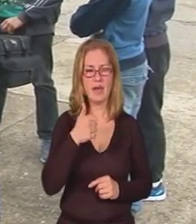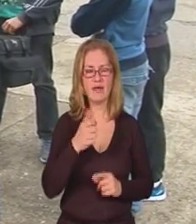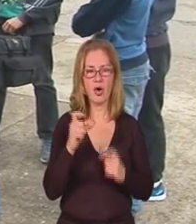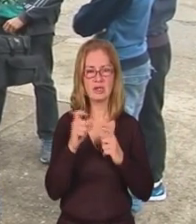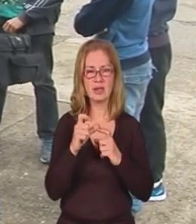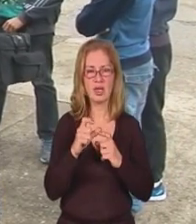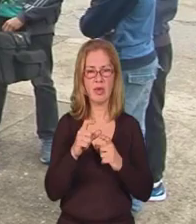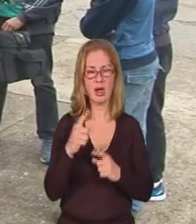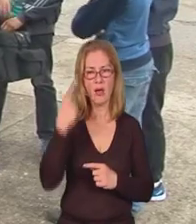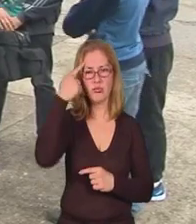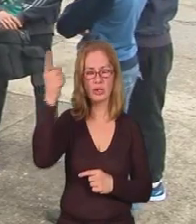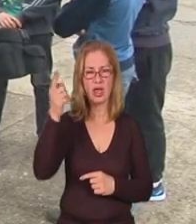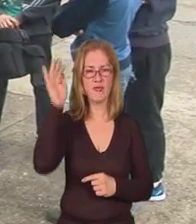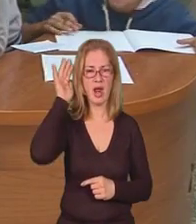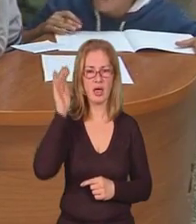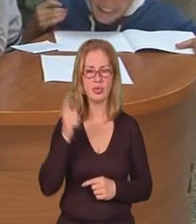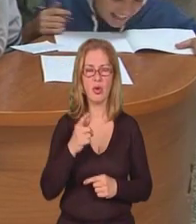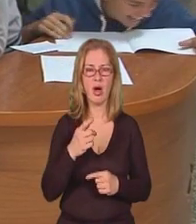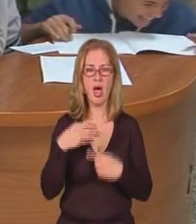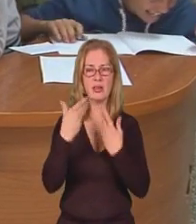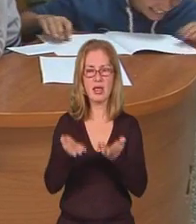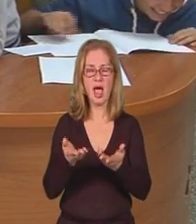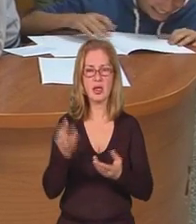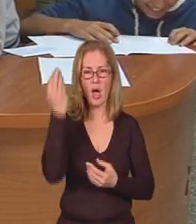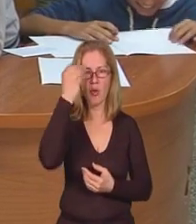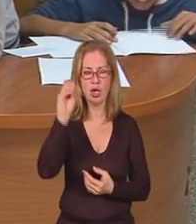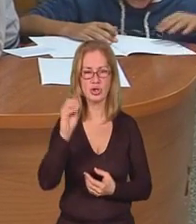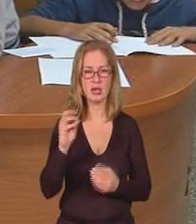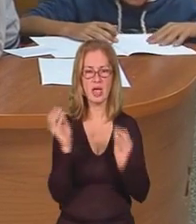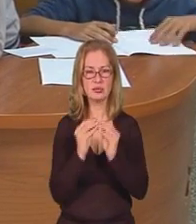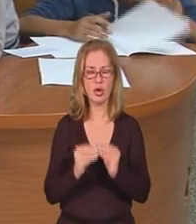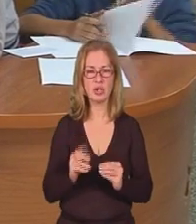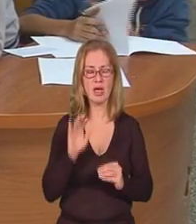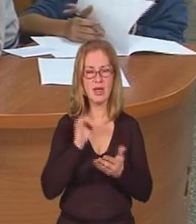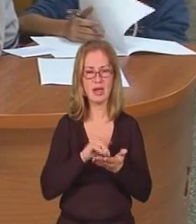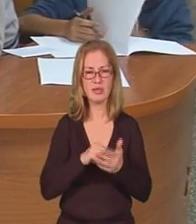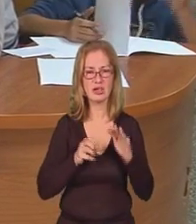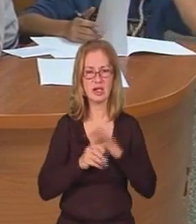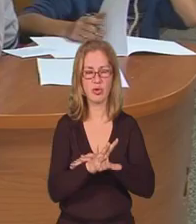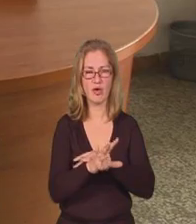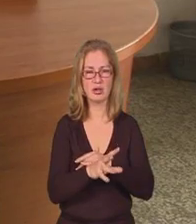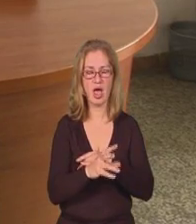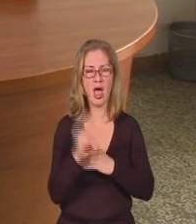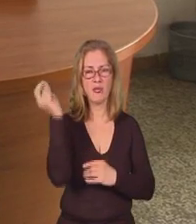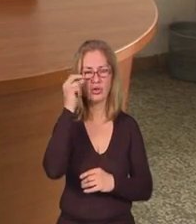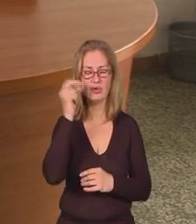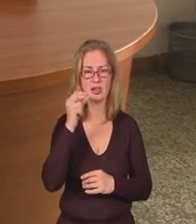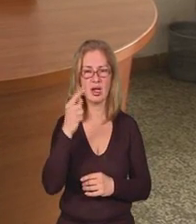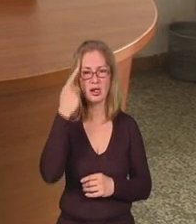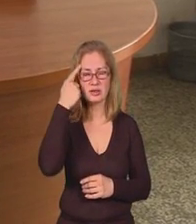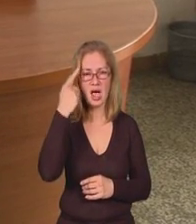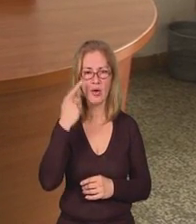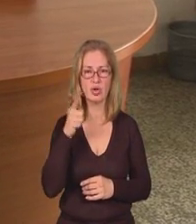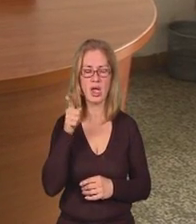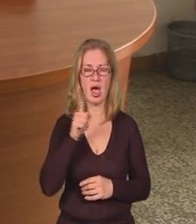1. septembra podsjetili vladu na data obećanja i da i danas samo upozoravaju da sporazum mora da se sprovede. On kaže da su prosvetari svesni